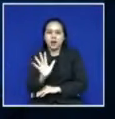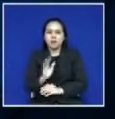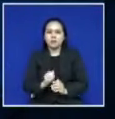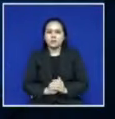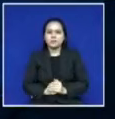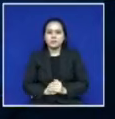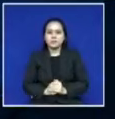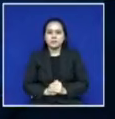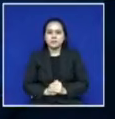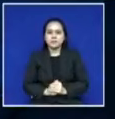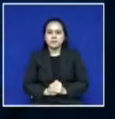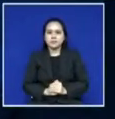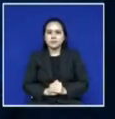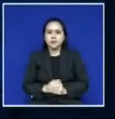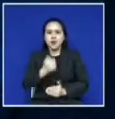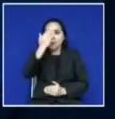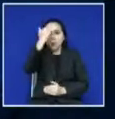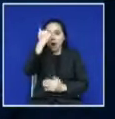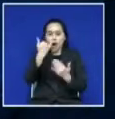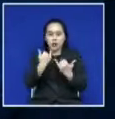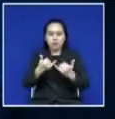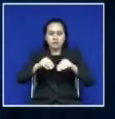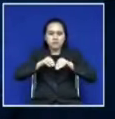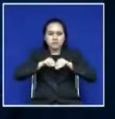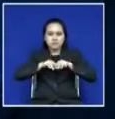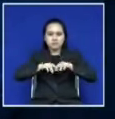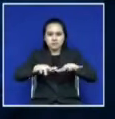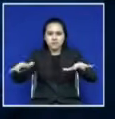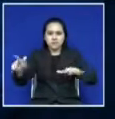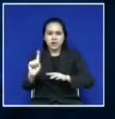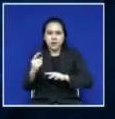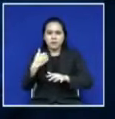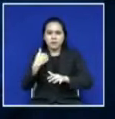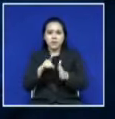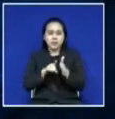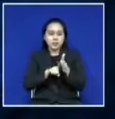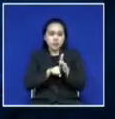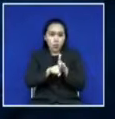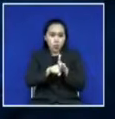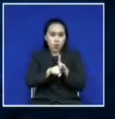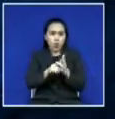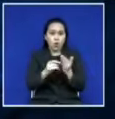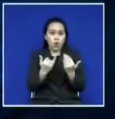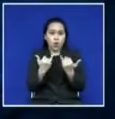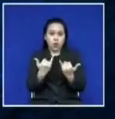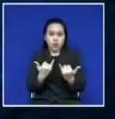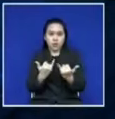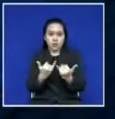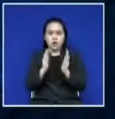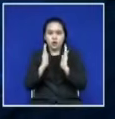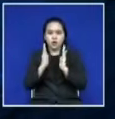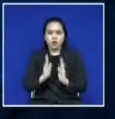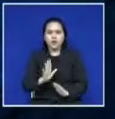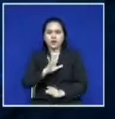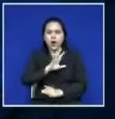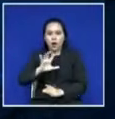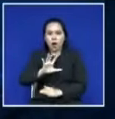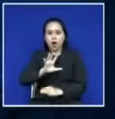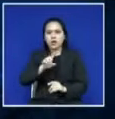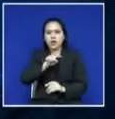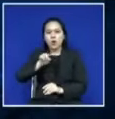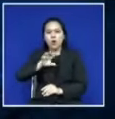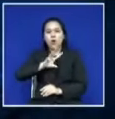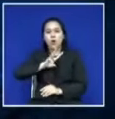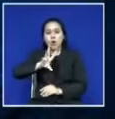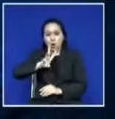ความสามารถในการแพร่ระบาดที่เยอะเนี่ยนะครับคือเรามีต้นเชื้อเนี่ยขณะนี้เราตรวจพบว่าประมาณ 5-600 คนแล้วนะครับอาจจะมี